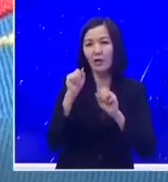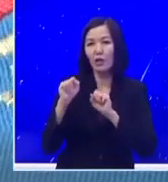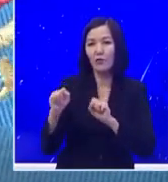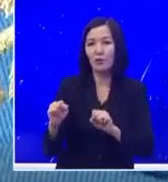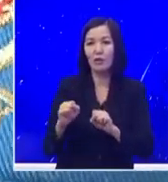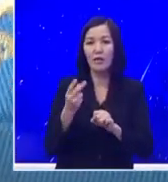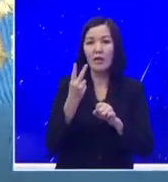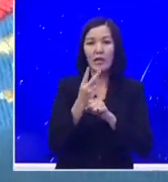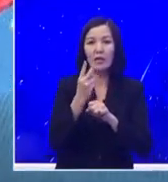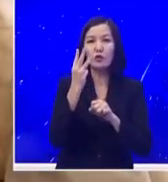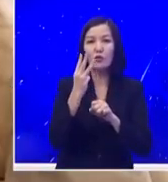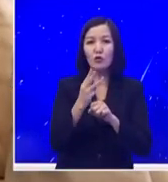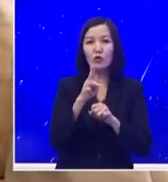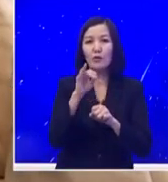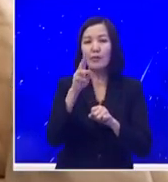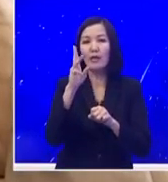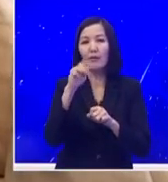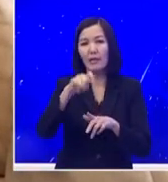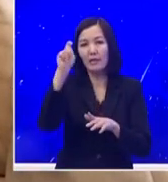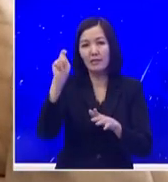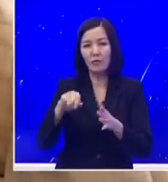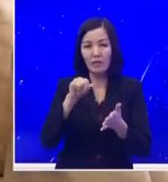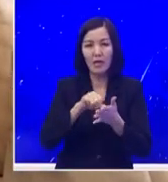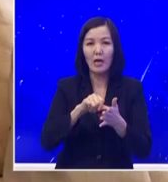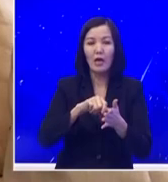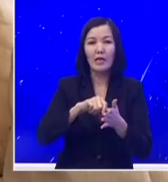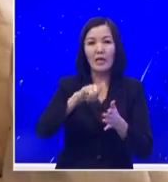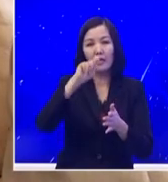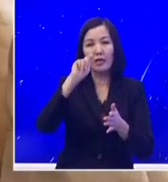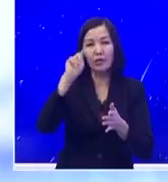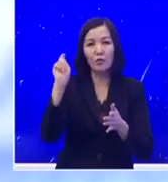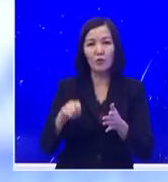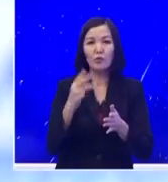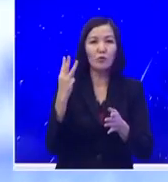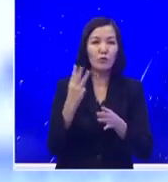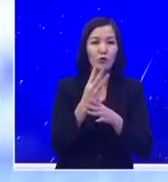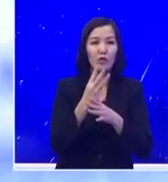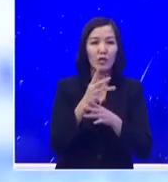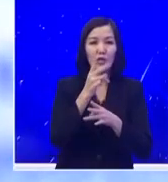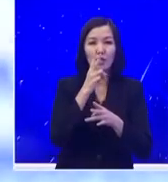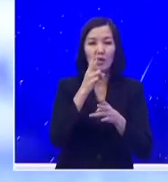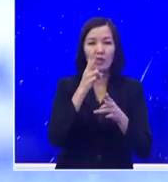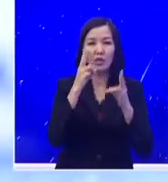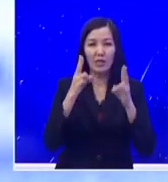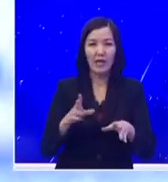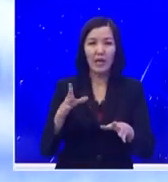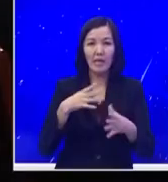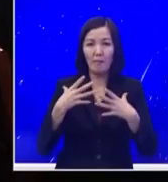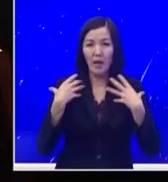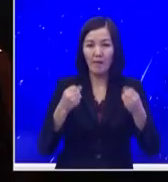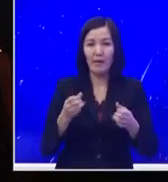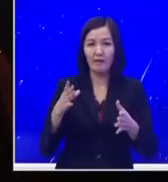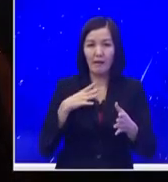босатысқан. 2-3 Прибалтика майдандарына қатысқан. Шайқас кезінде 3 рет жарақат алып, аман қалған. Шаңырағына